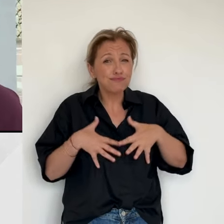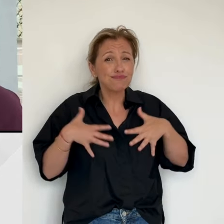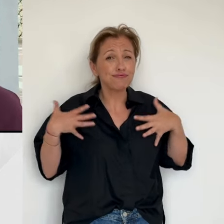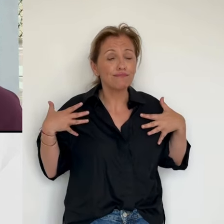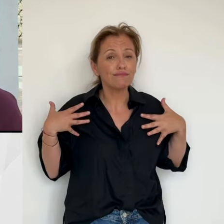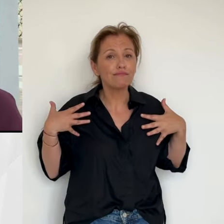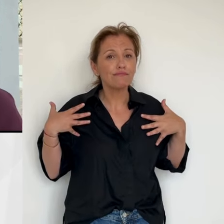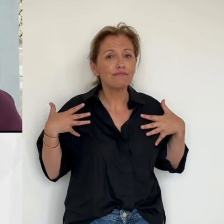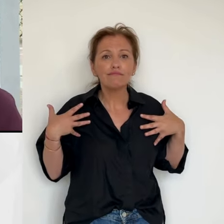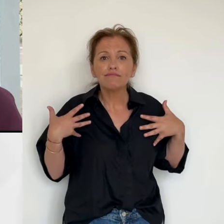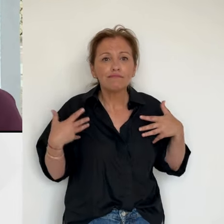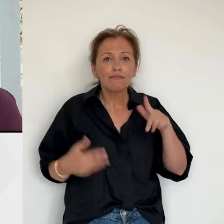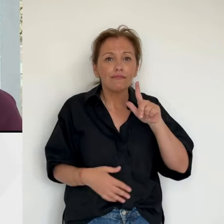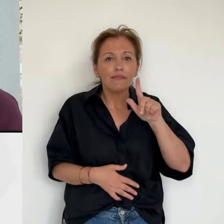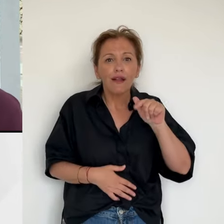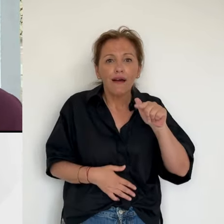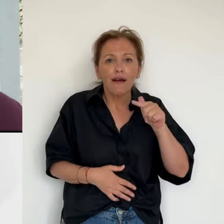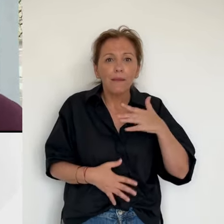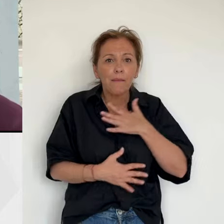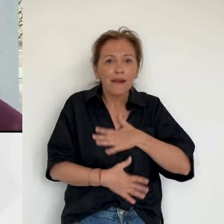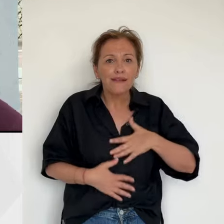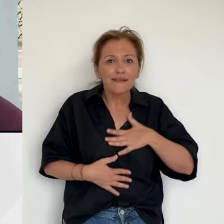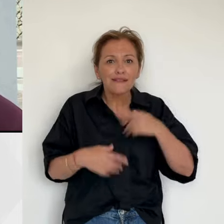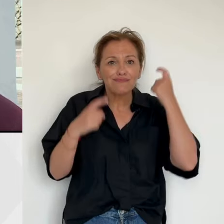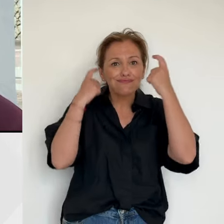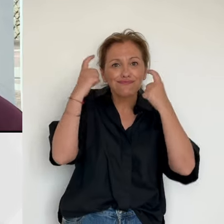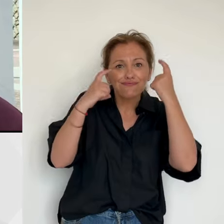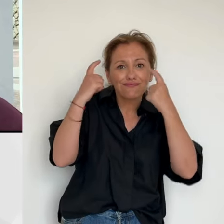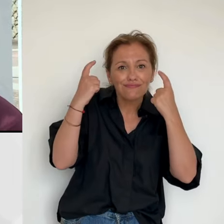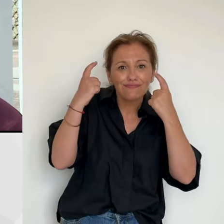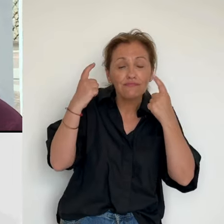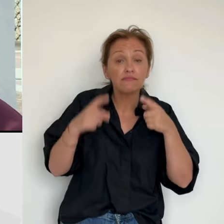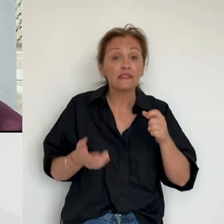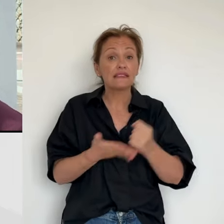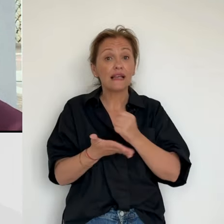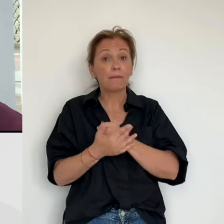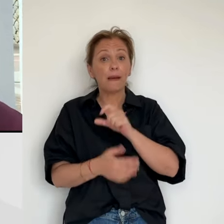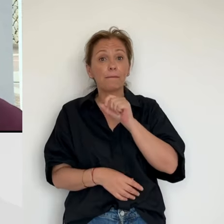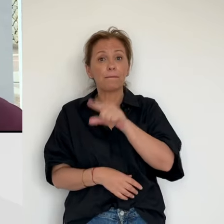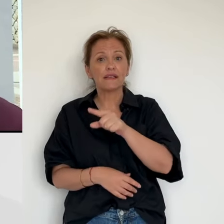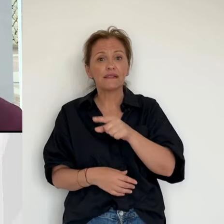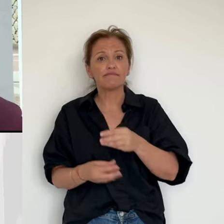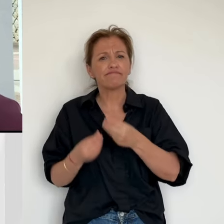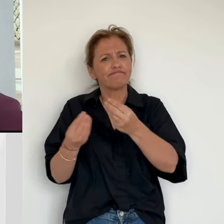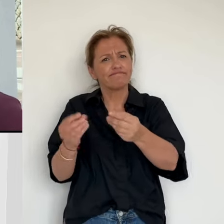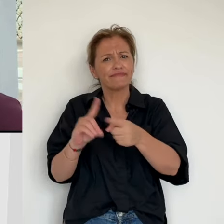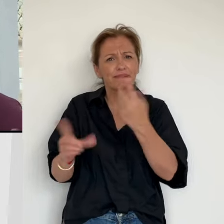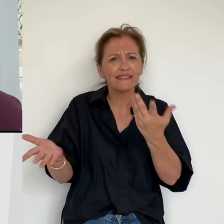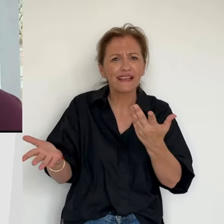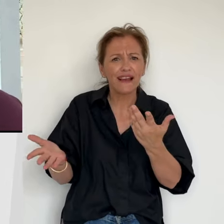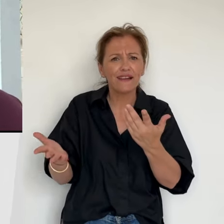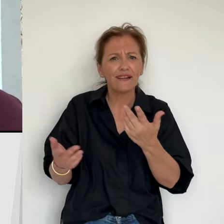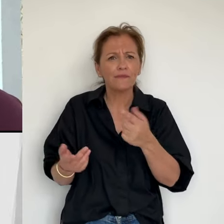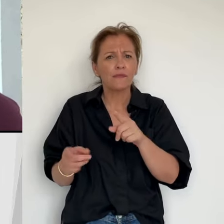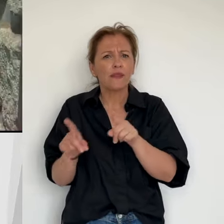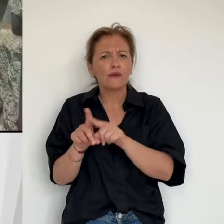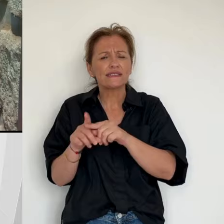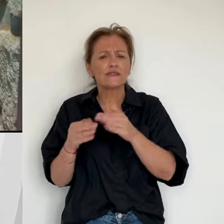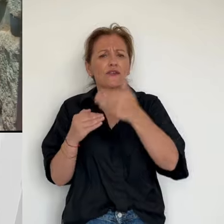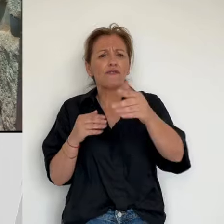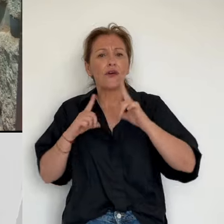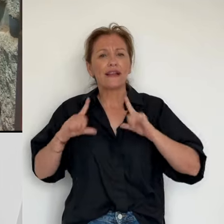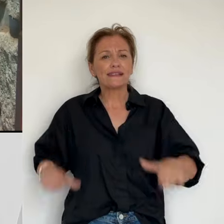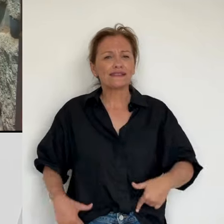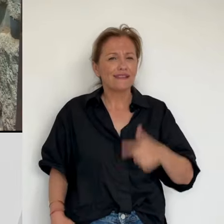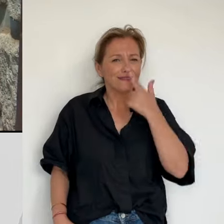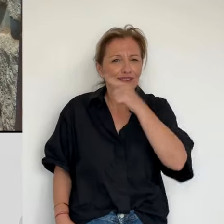liberté. Parce que l'État, il doit nous garantir la liberté, mais aussi la liberté, elle doit venir de nous-mêmes. Ah,